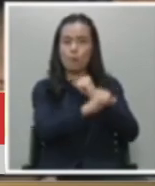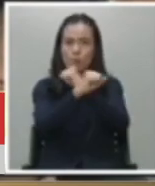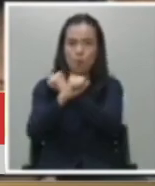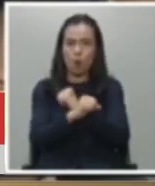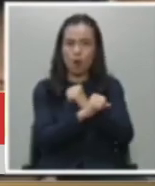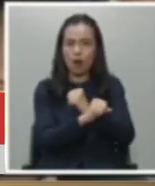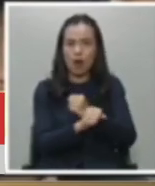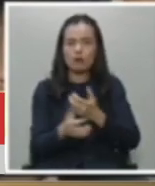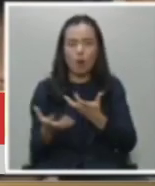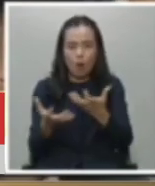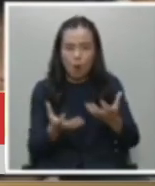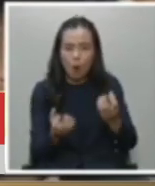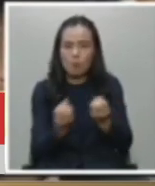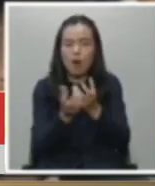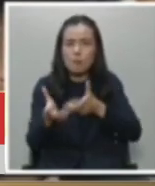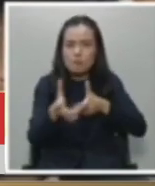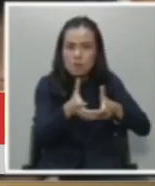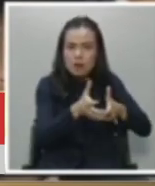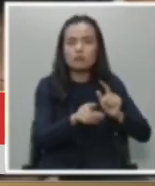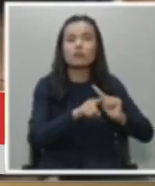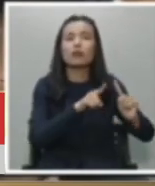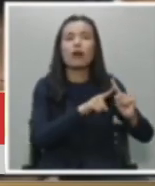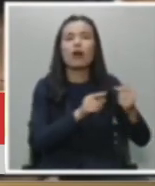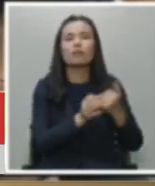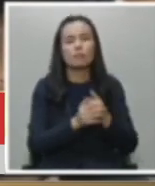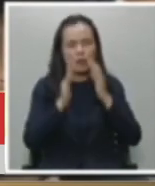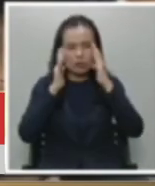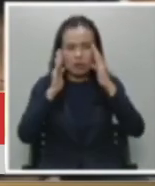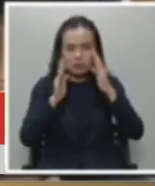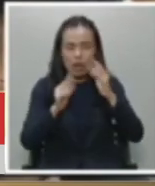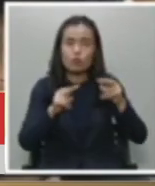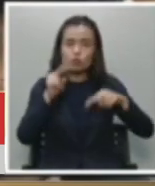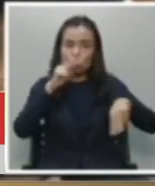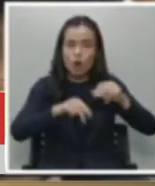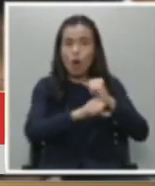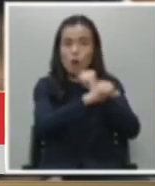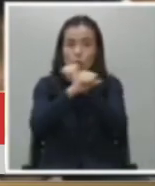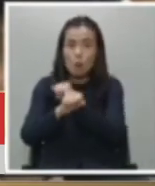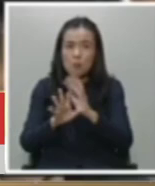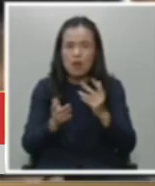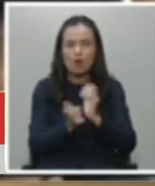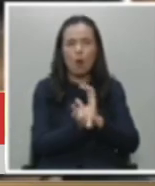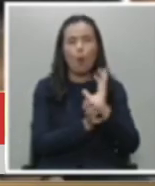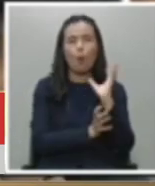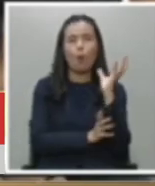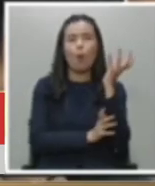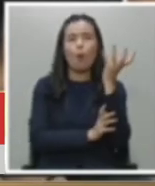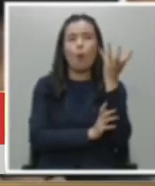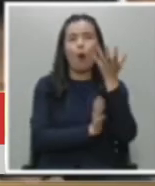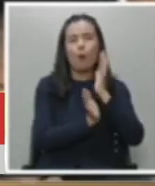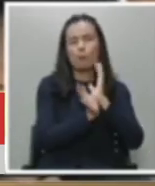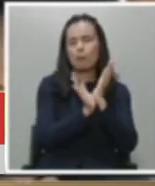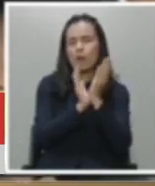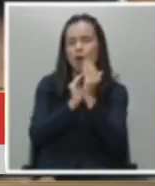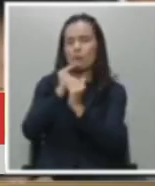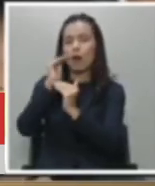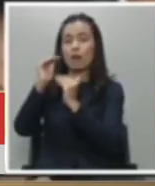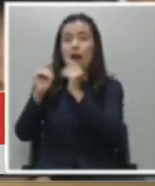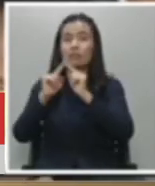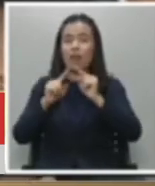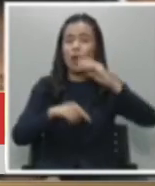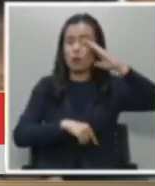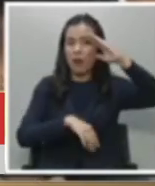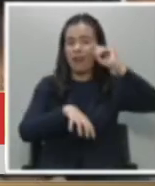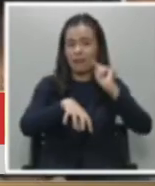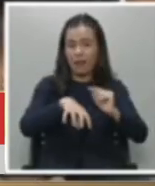ความรัดกุมในขณะที่โลกได้เปลี่ยนแปลงไปเยอะแต่กองทัพไทยนี่ก็ยังไม่ได้พัฒนาเปลี่ยน